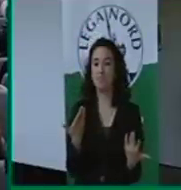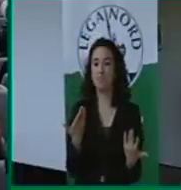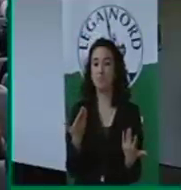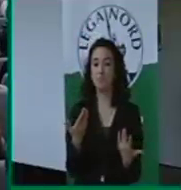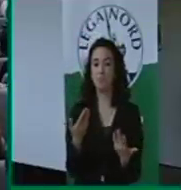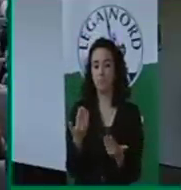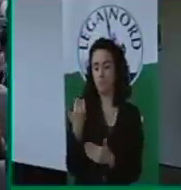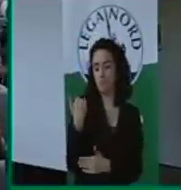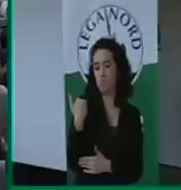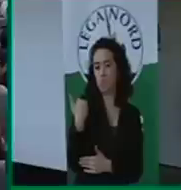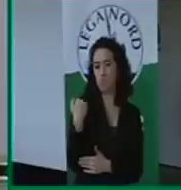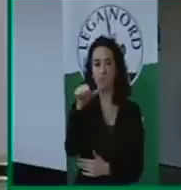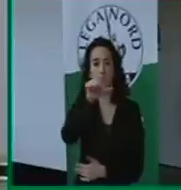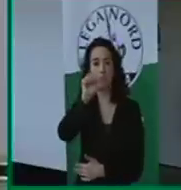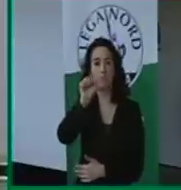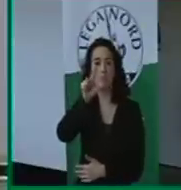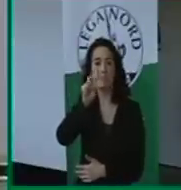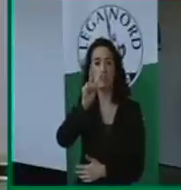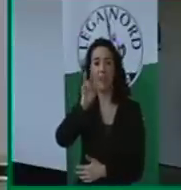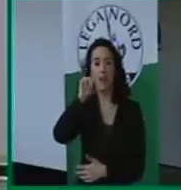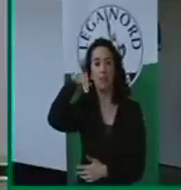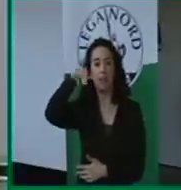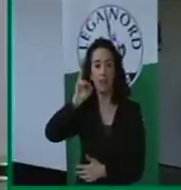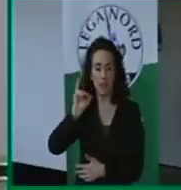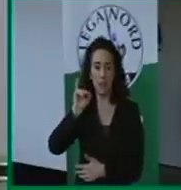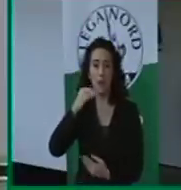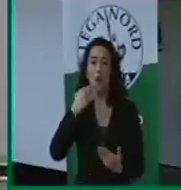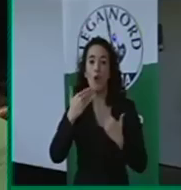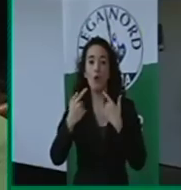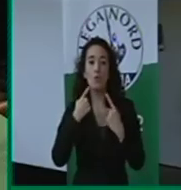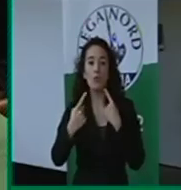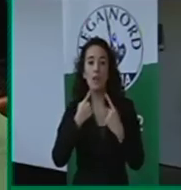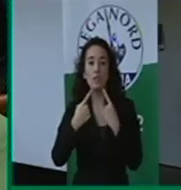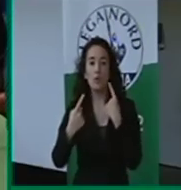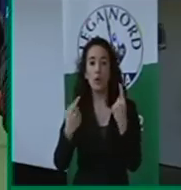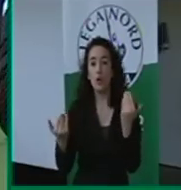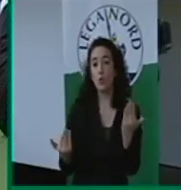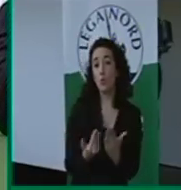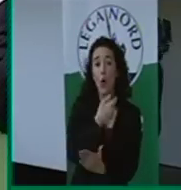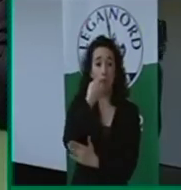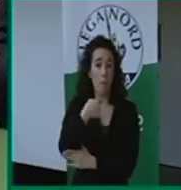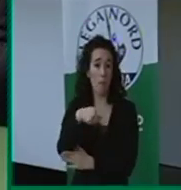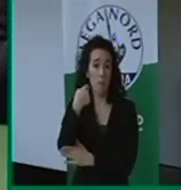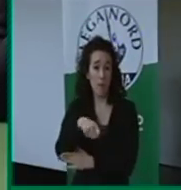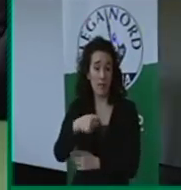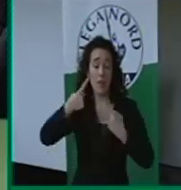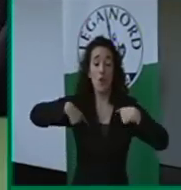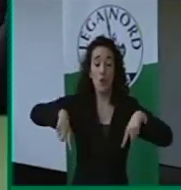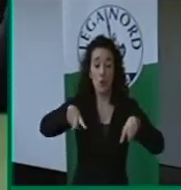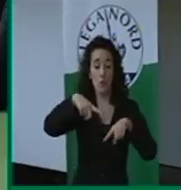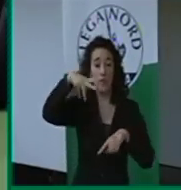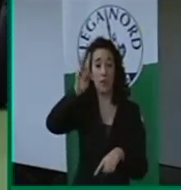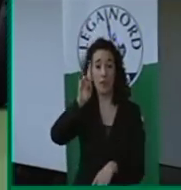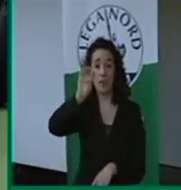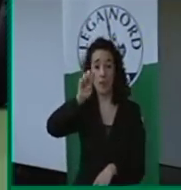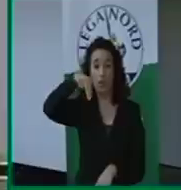Salvini è andato alle consultazioni con il neo Presidente del Consiglio Matteo Renzi e si era portato un